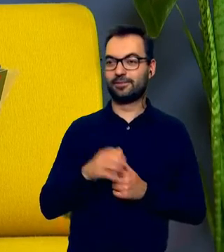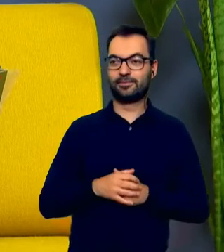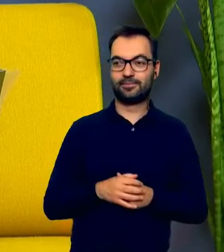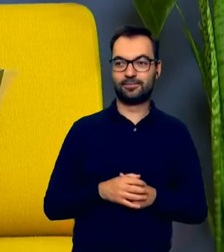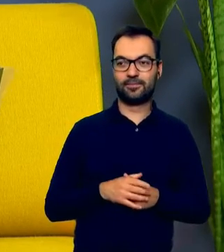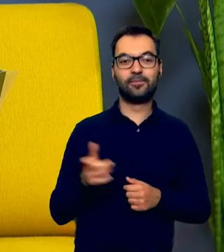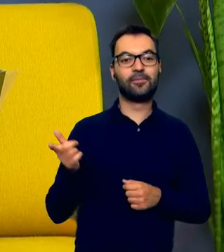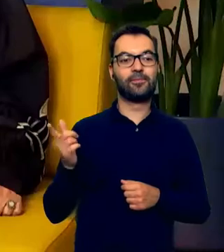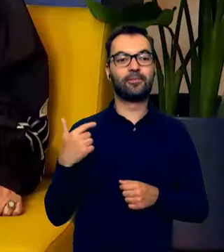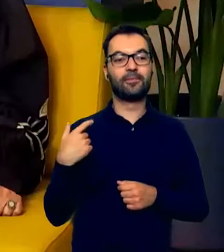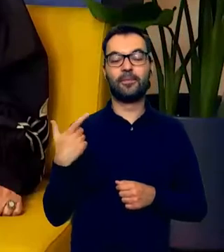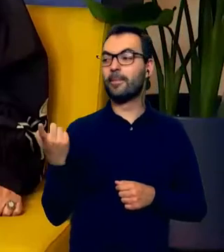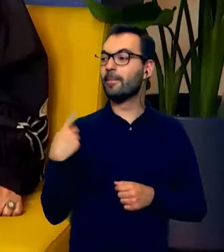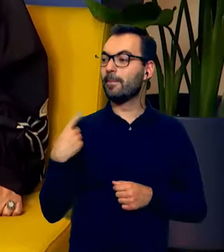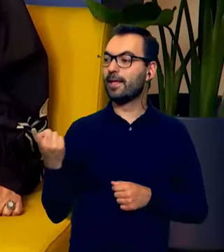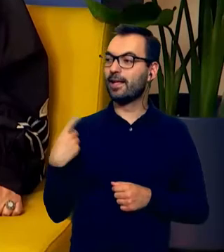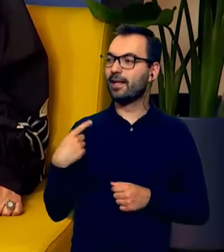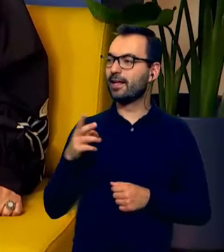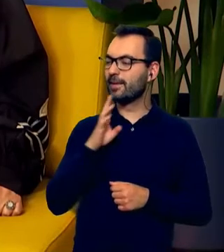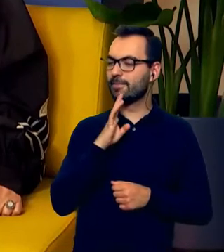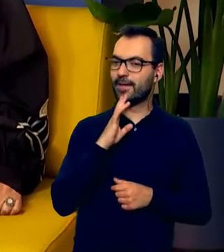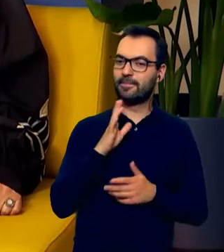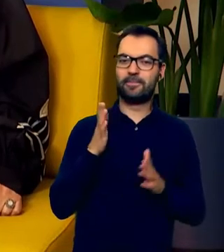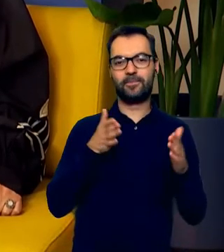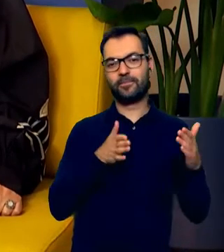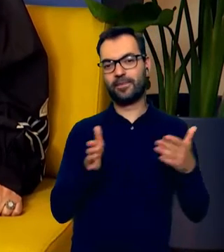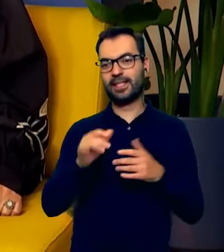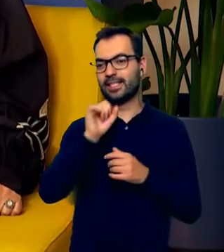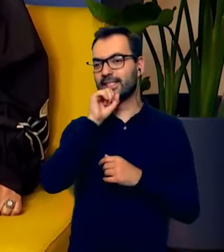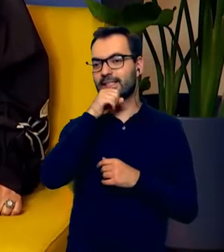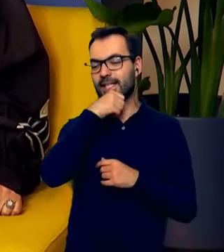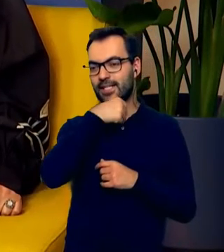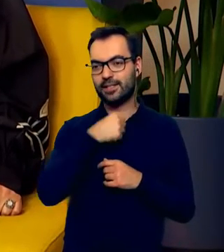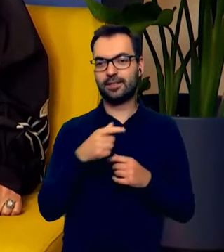Tak. Więc my chyba idziemy, wiesz, takie starzenie się